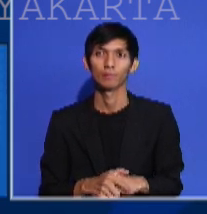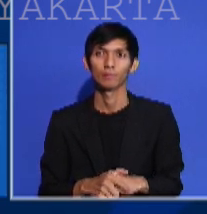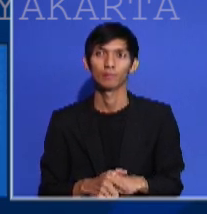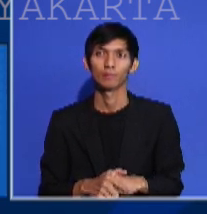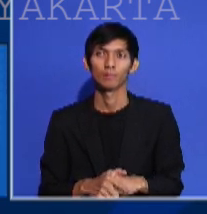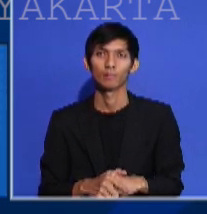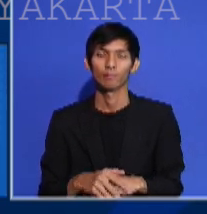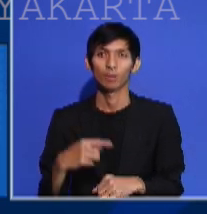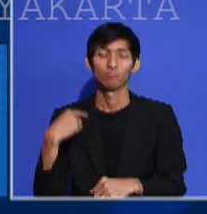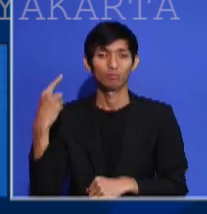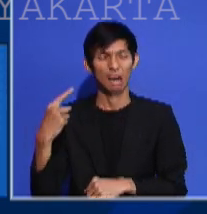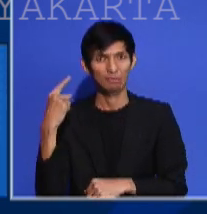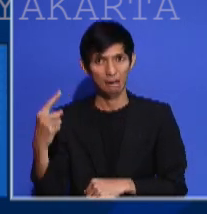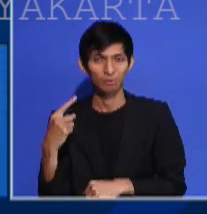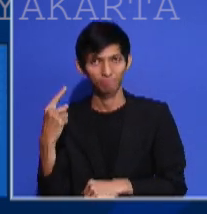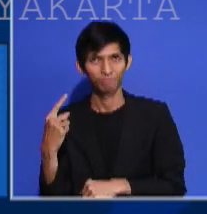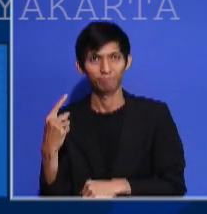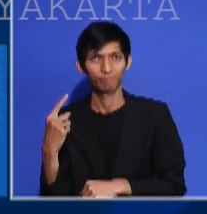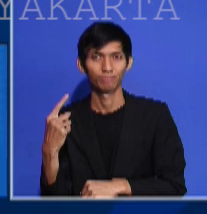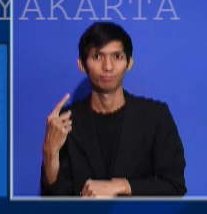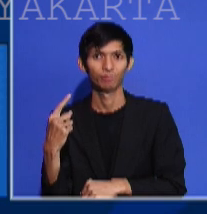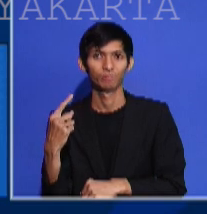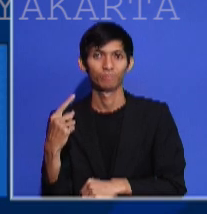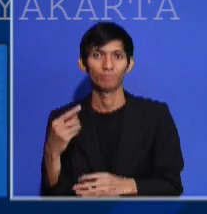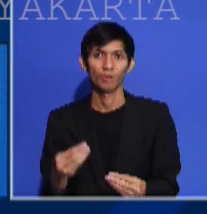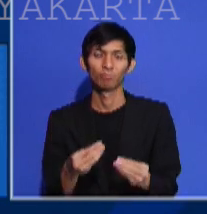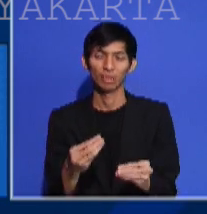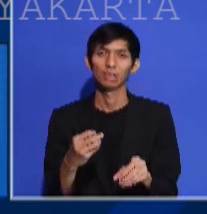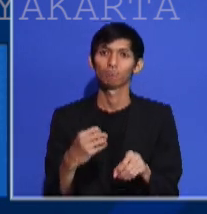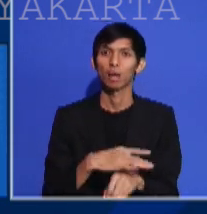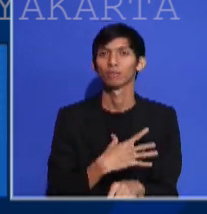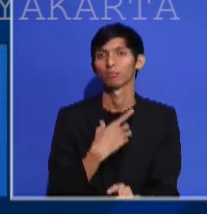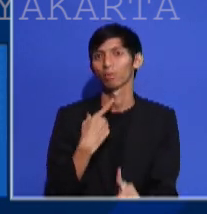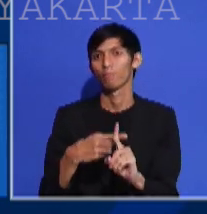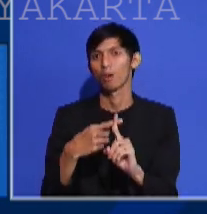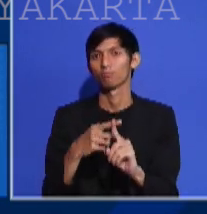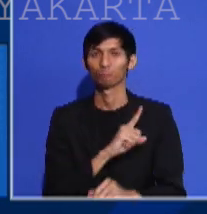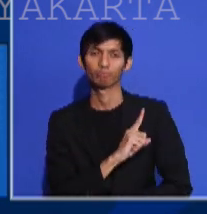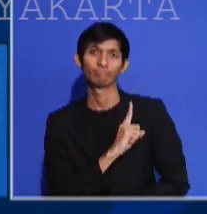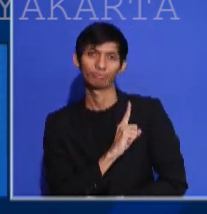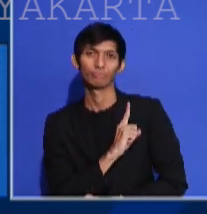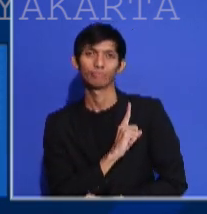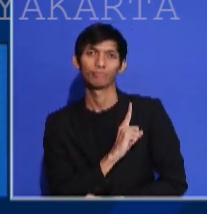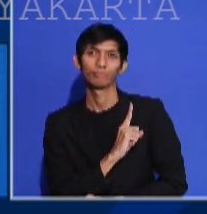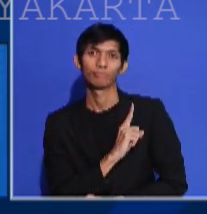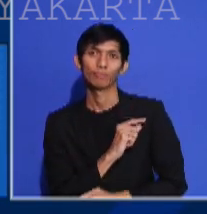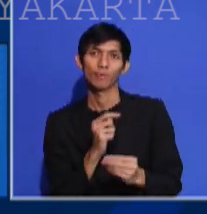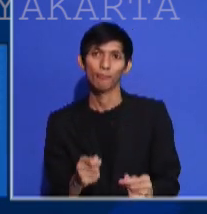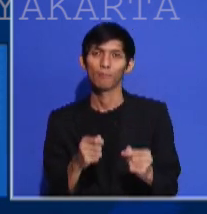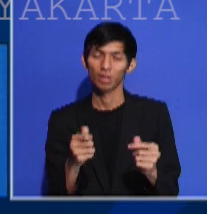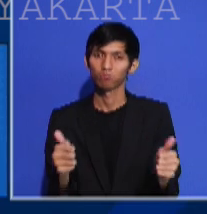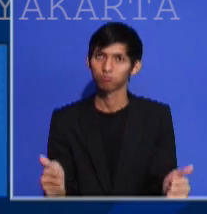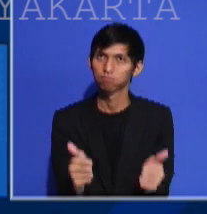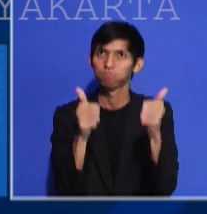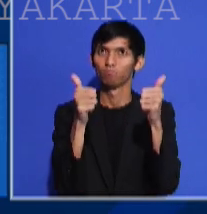memberikan eh dampak positif untuk diri sendiri dan selalu memberikan yang terbaik